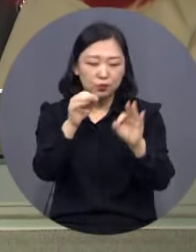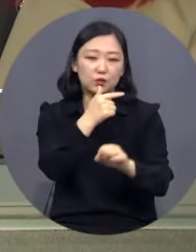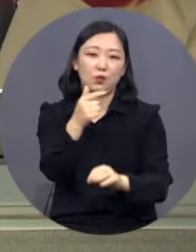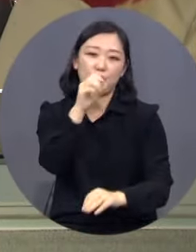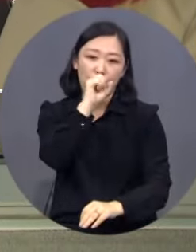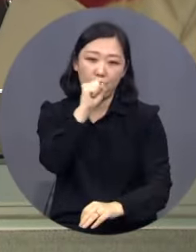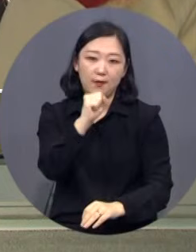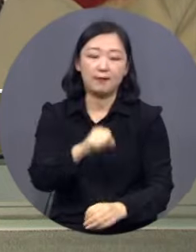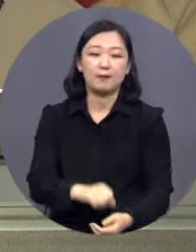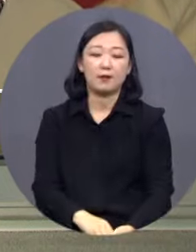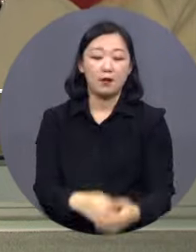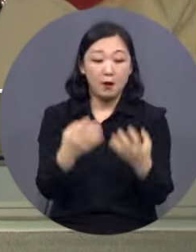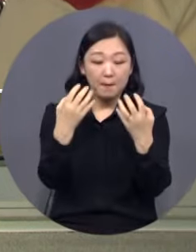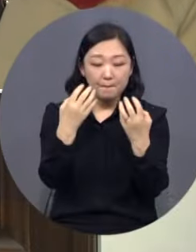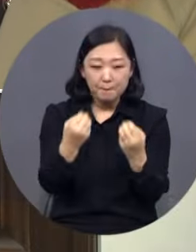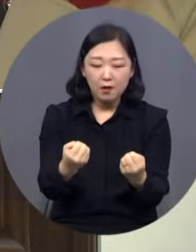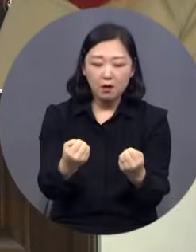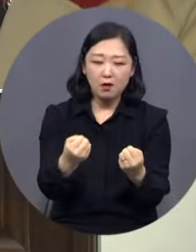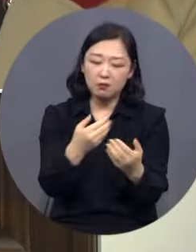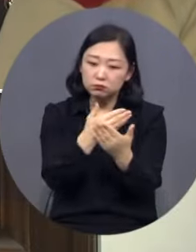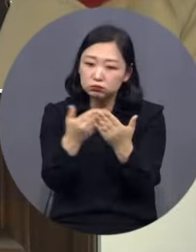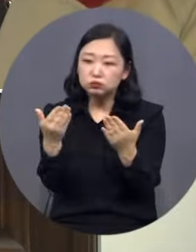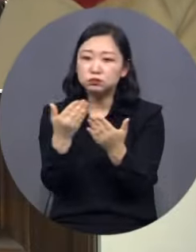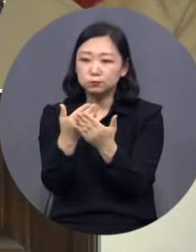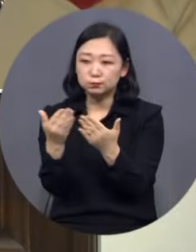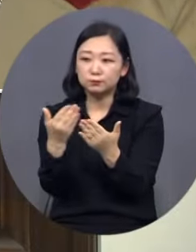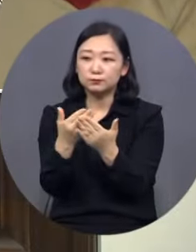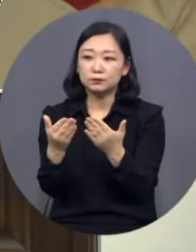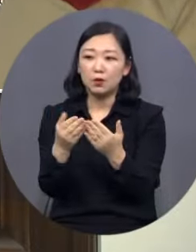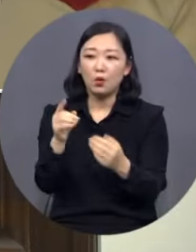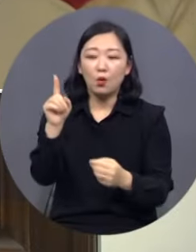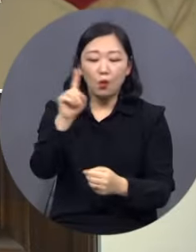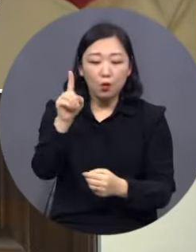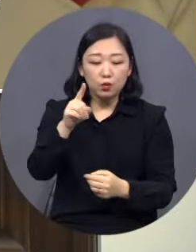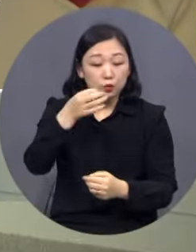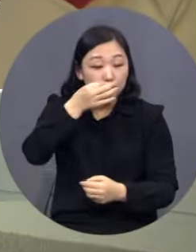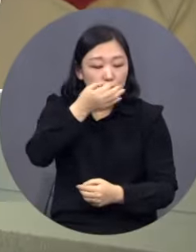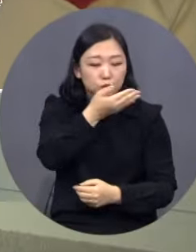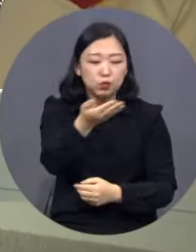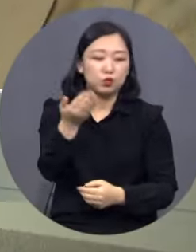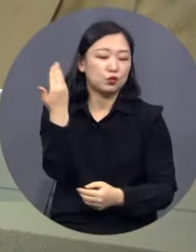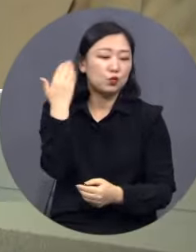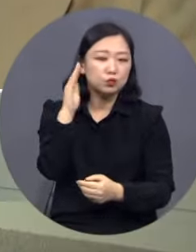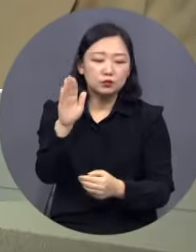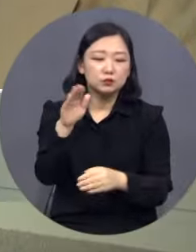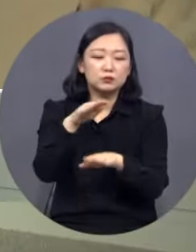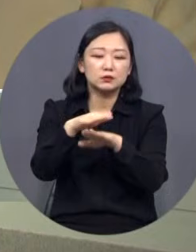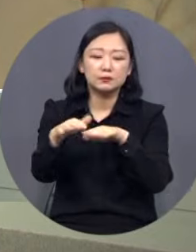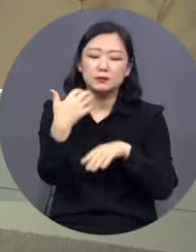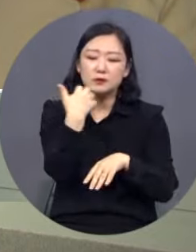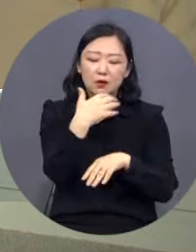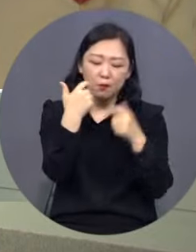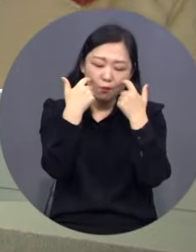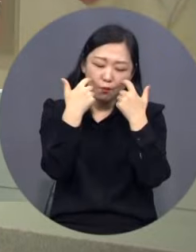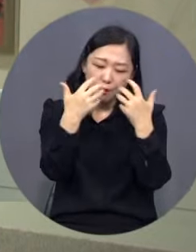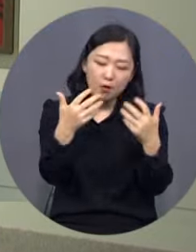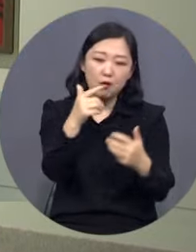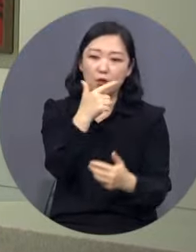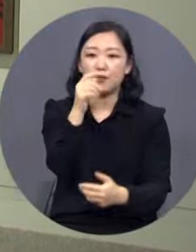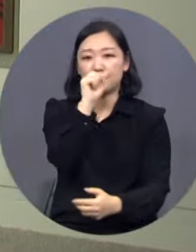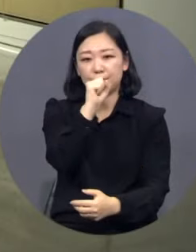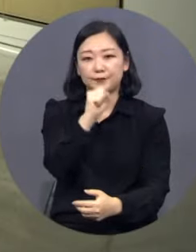좋았고요. 지금 많은 대부분의 작품들이 지금 어디 내놔도 되게 현대적이고 컬러감도 되게 선명하고